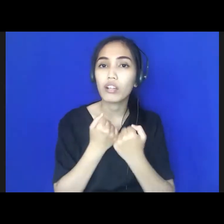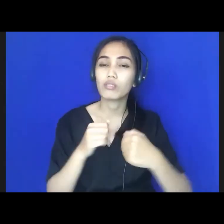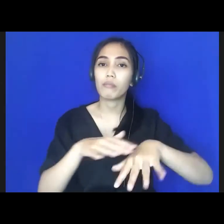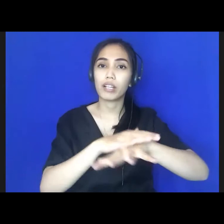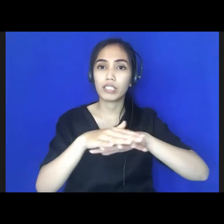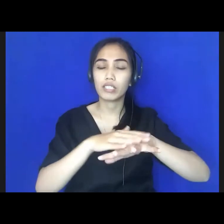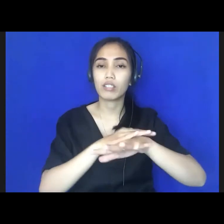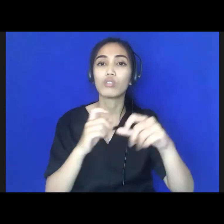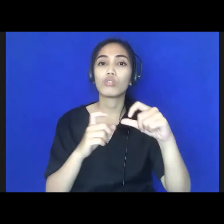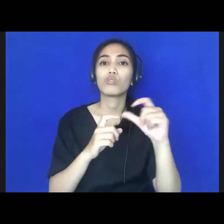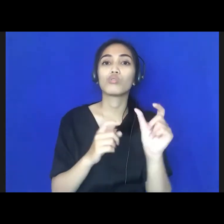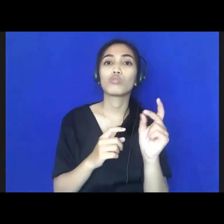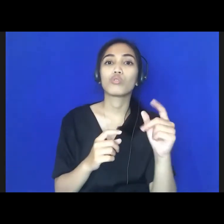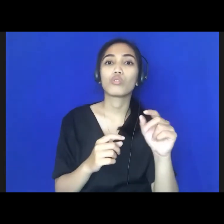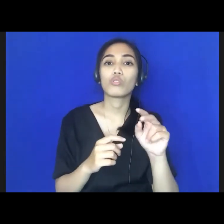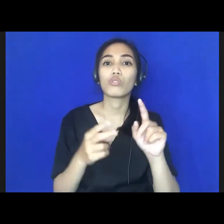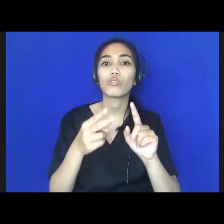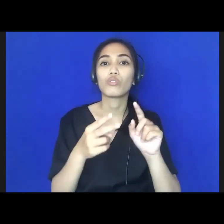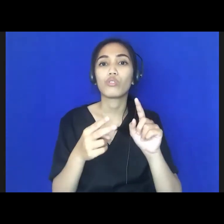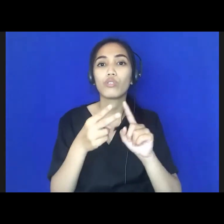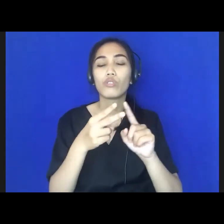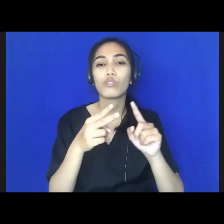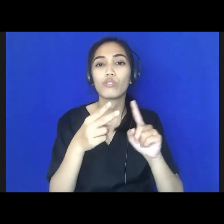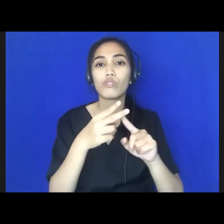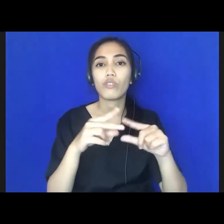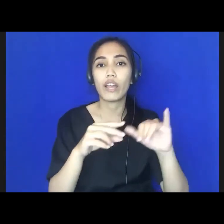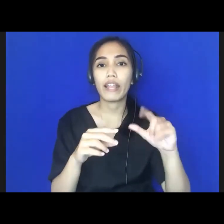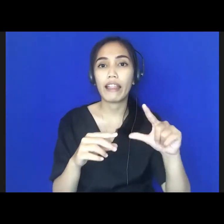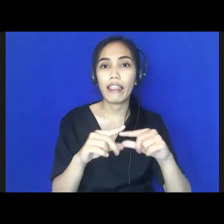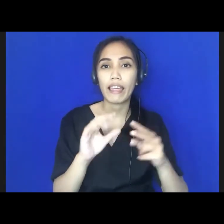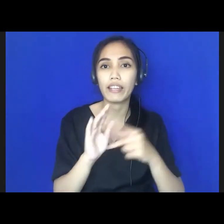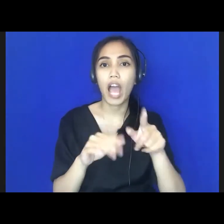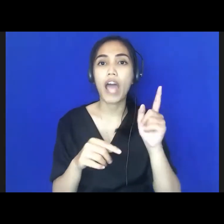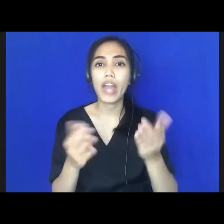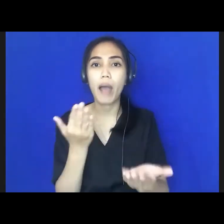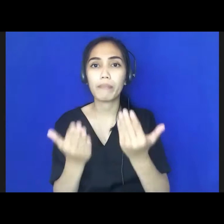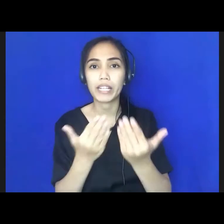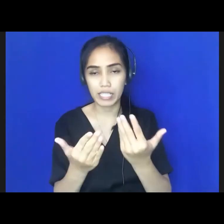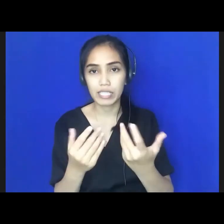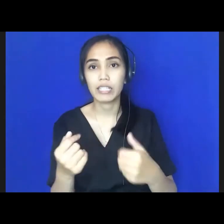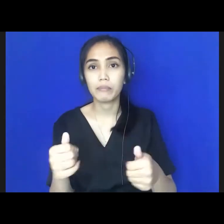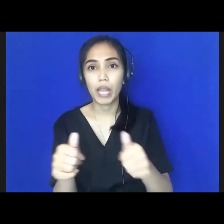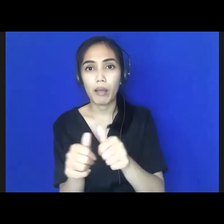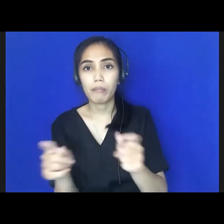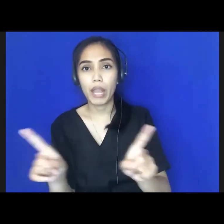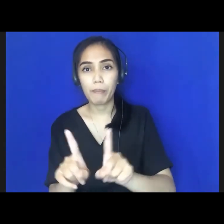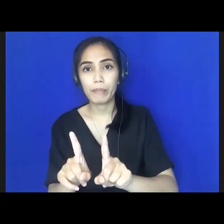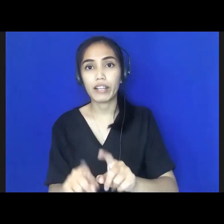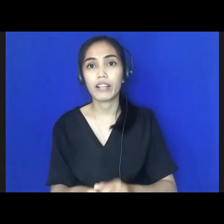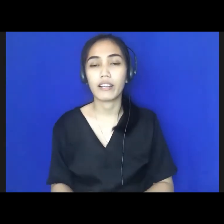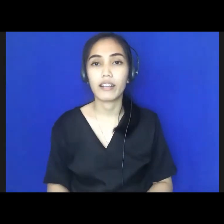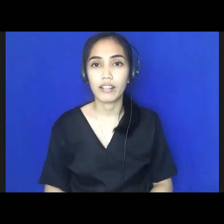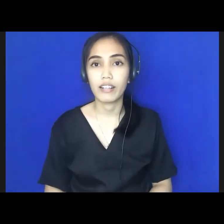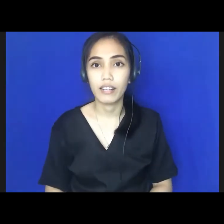ya. Day by day-nya itu ada. Nanti kami juga akan mengembangkan semacam aplikasi pendampingan seperti itu. Ibu Persia, terima kasih.